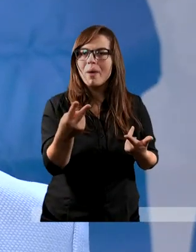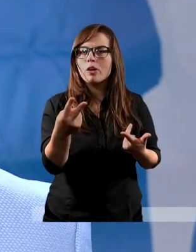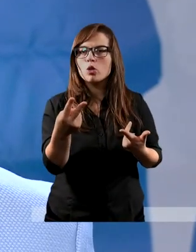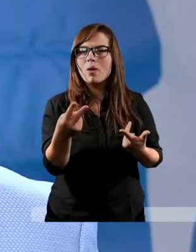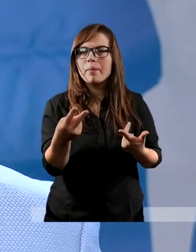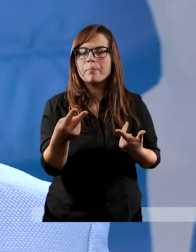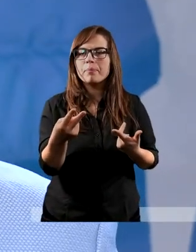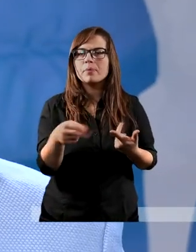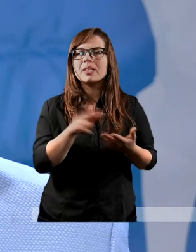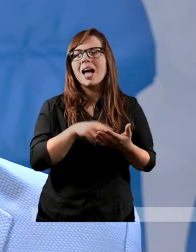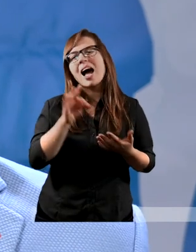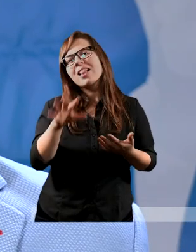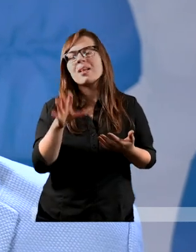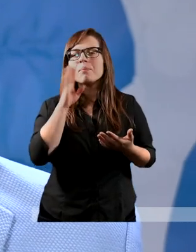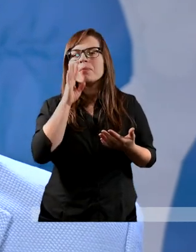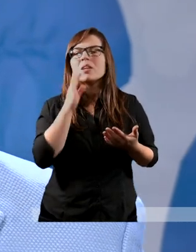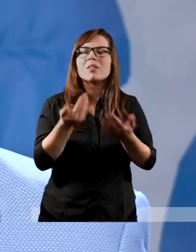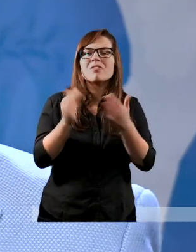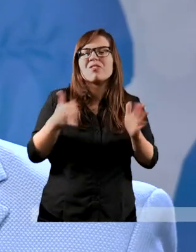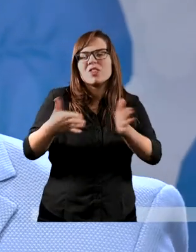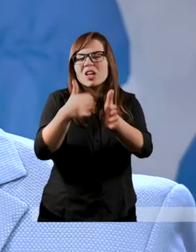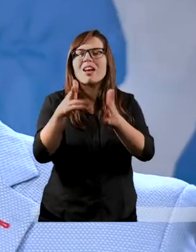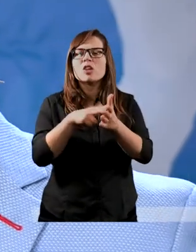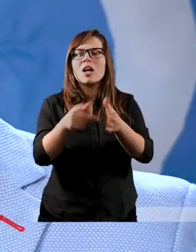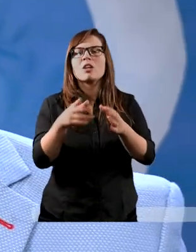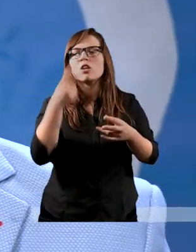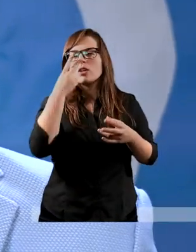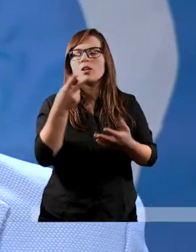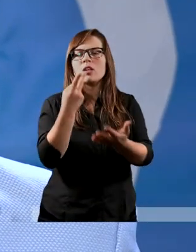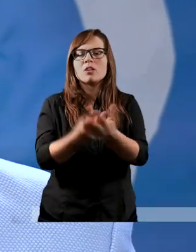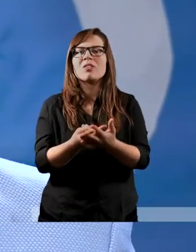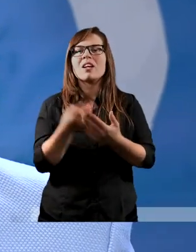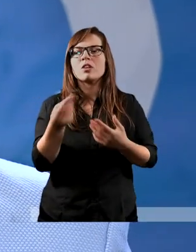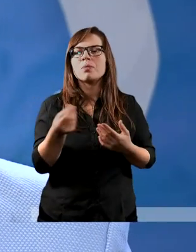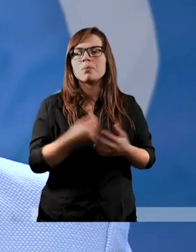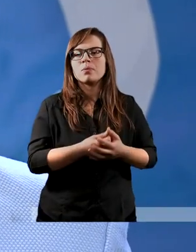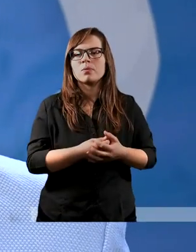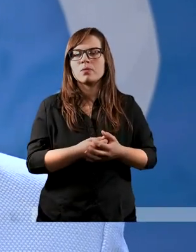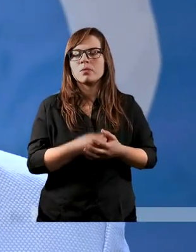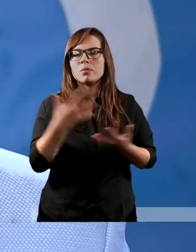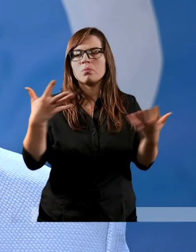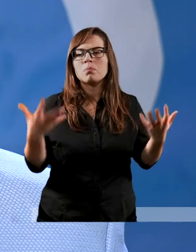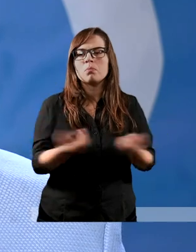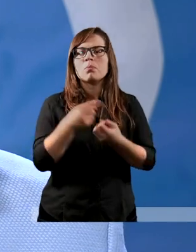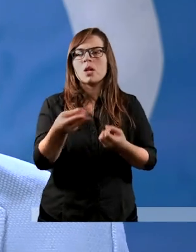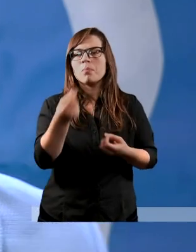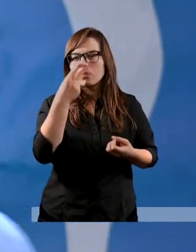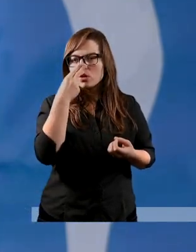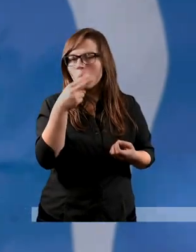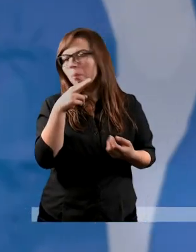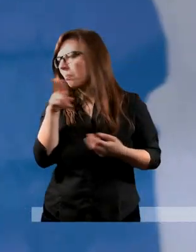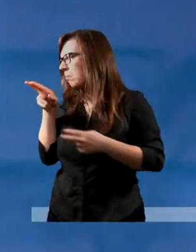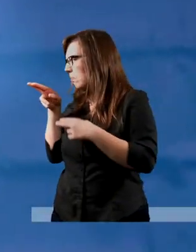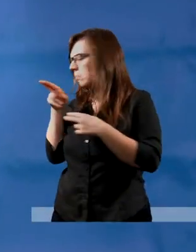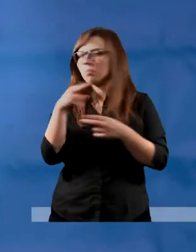zobaczyłem na takiej gliniastej ścieżce na bazarze leżało 50 euro. Podniosłem te pieniądze, zobaczyłem,